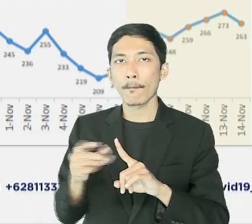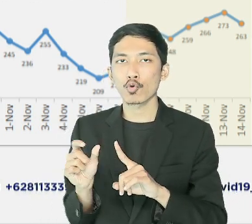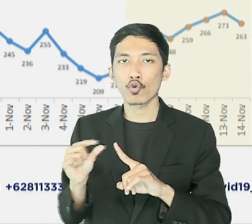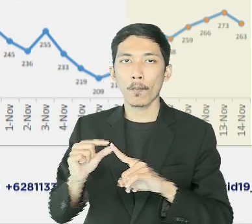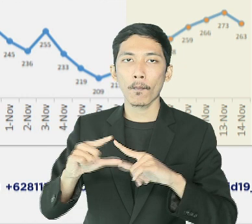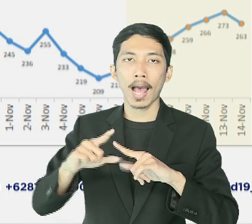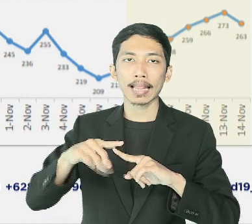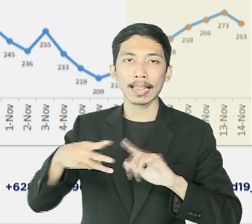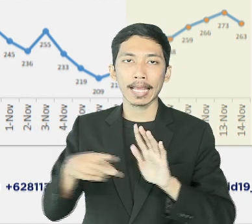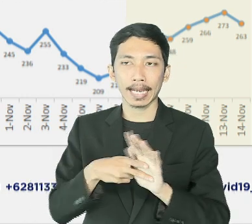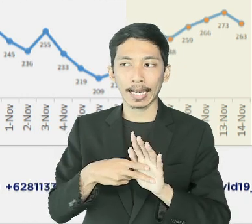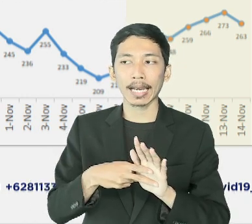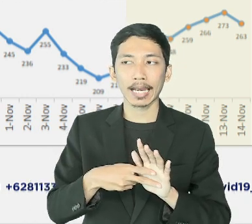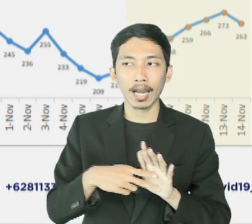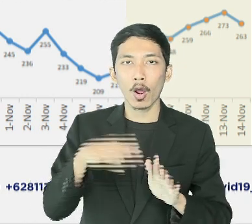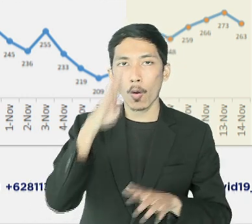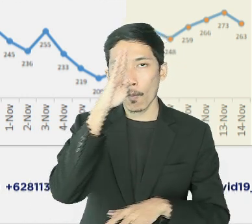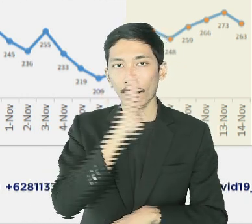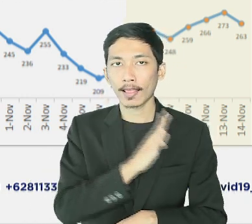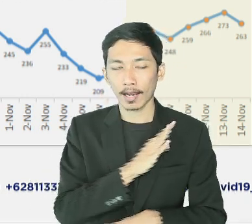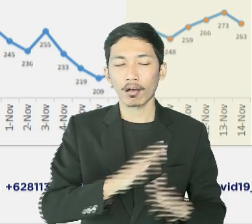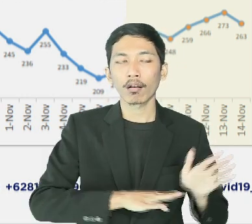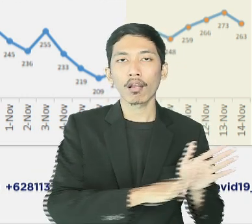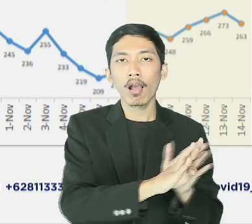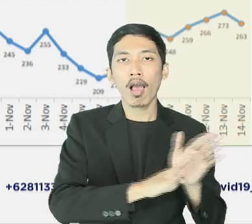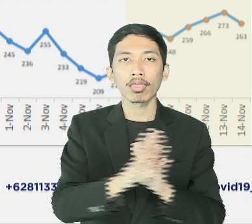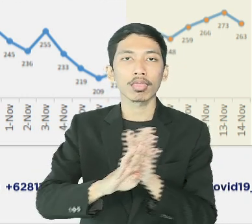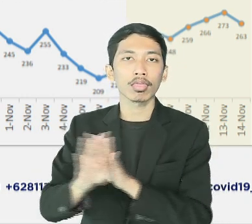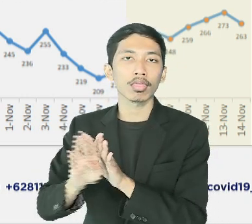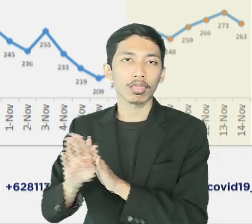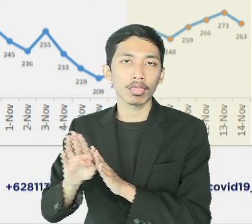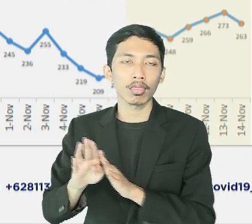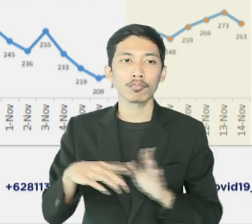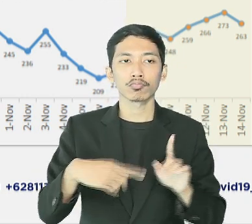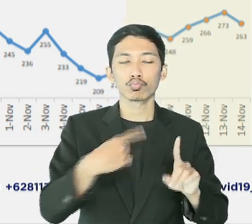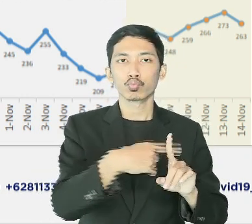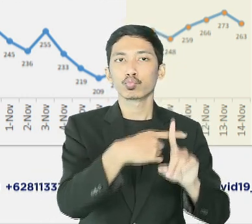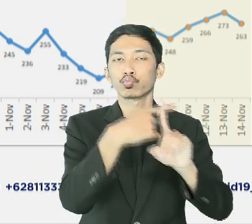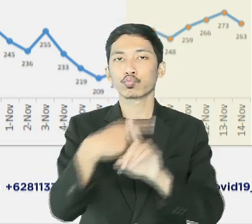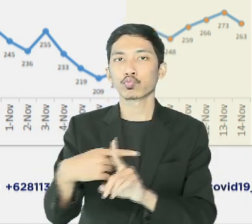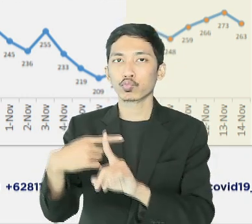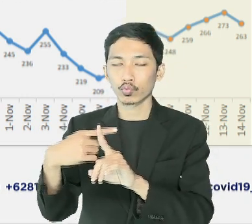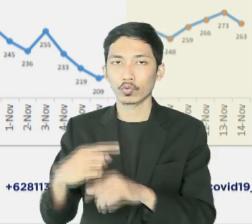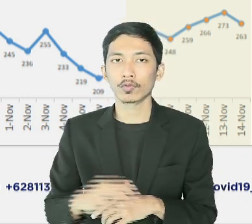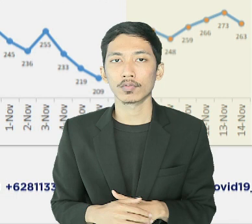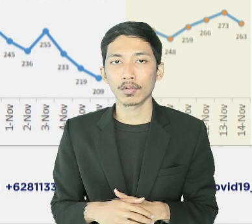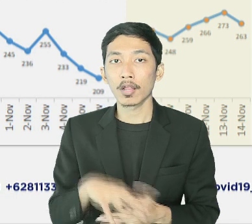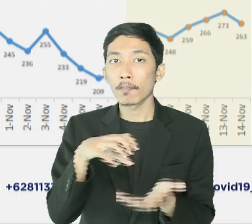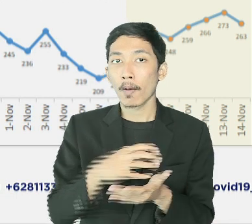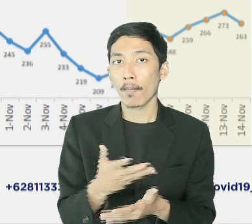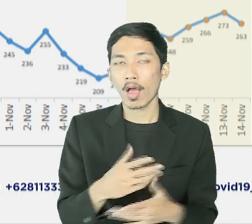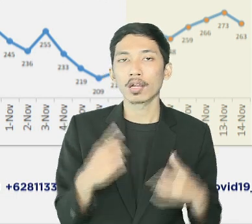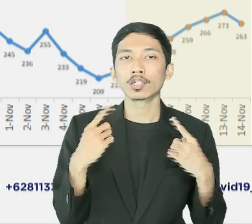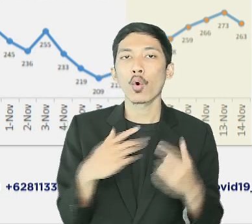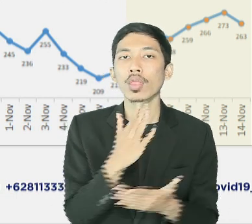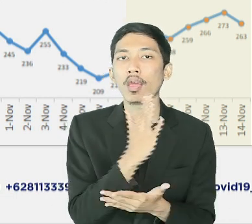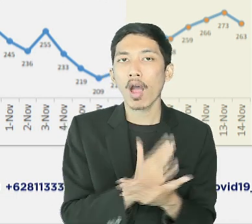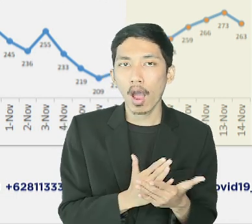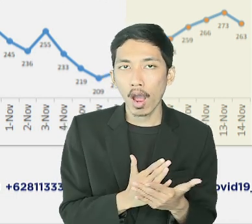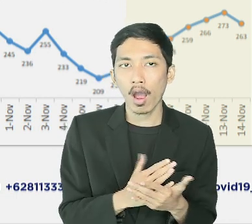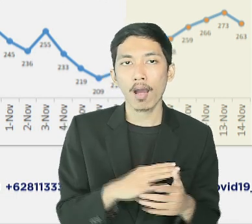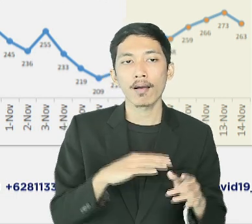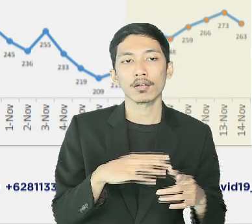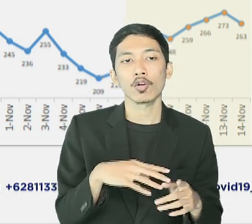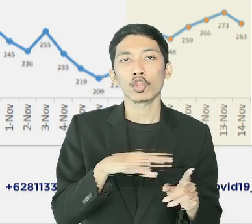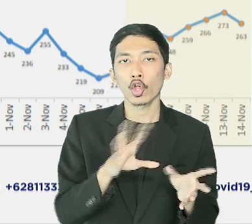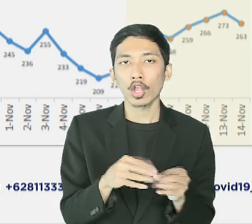meningkat dibandingkan minggu sebelumnya. Peningkatan ini paling banyak terjadi di Jawa Tengah dengan 14